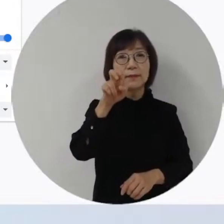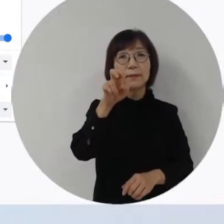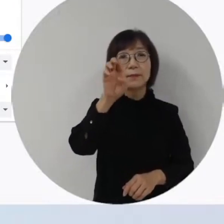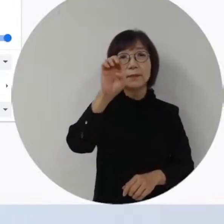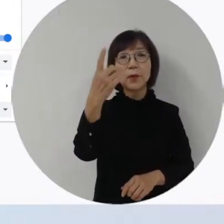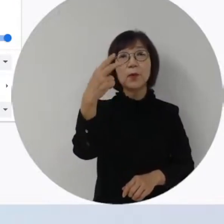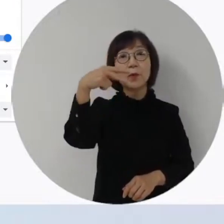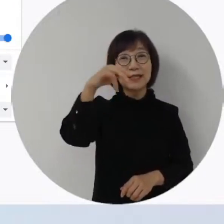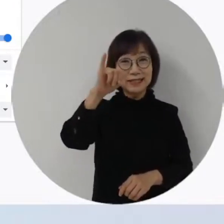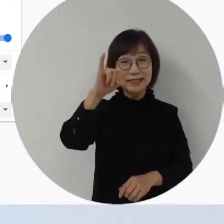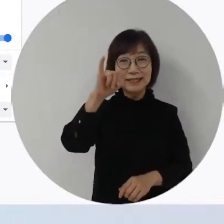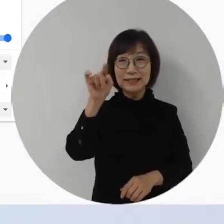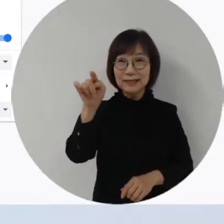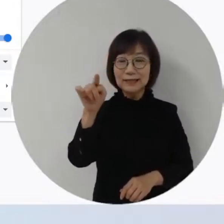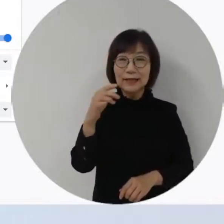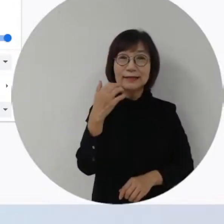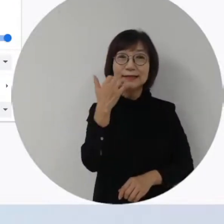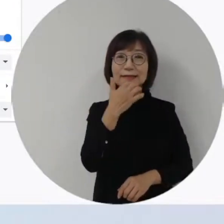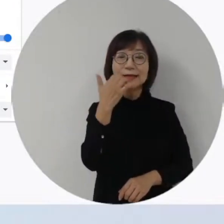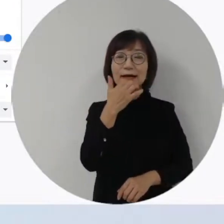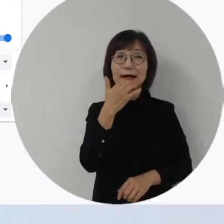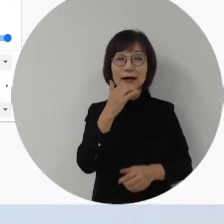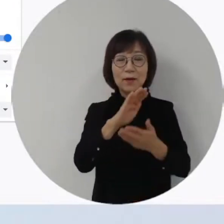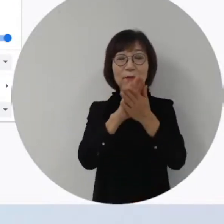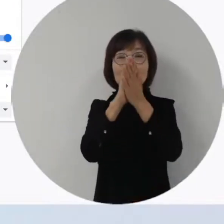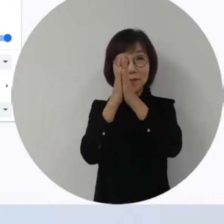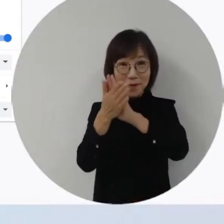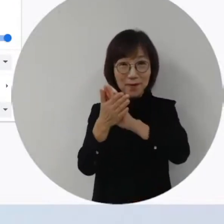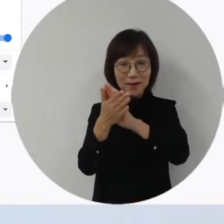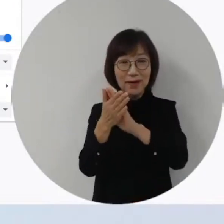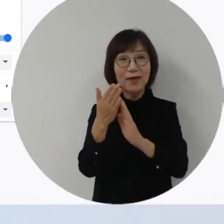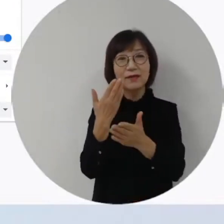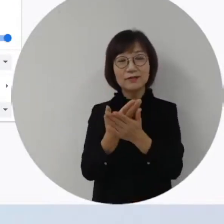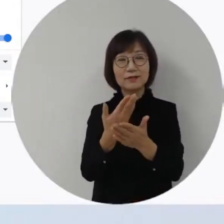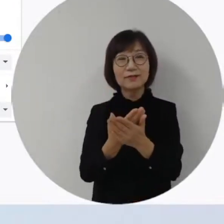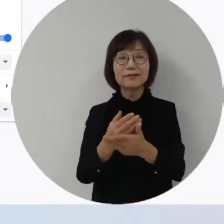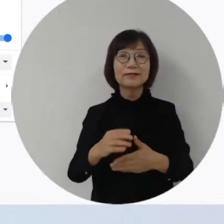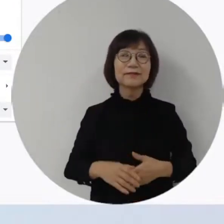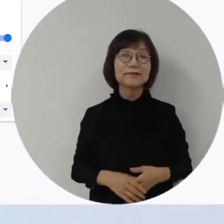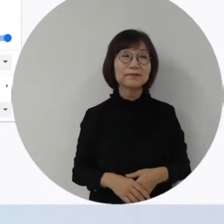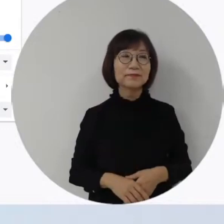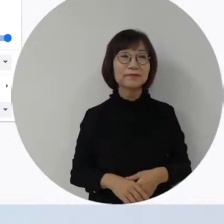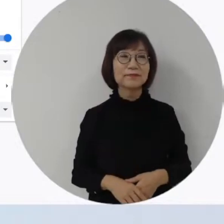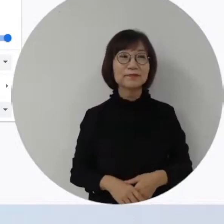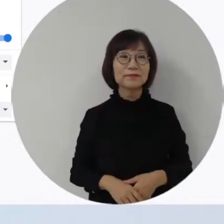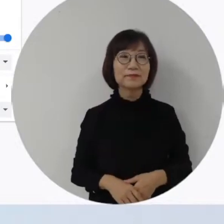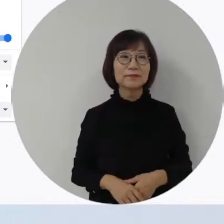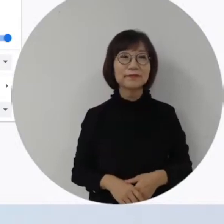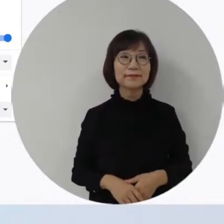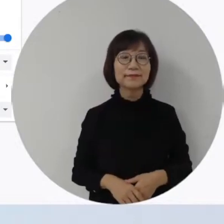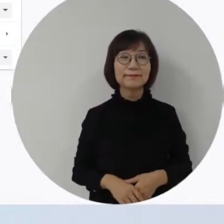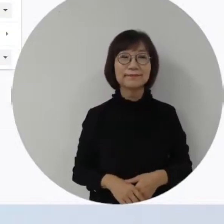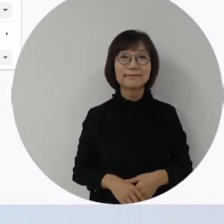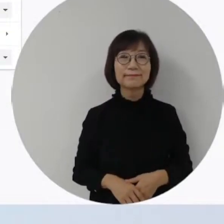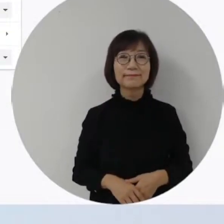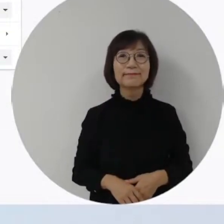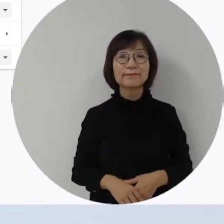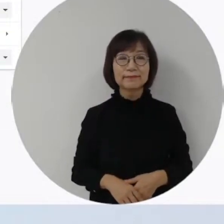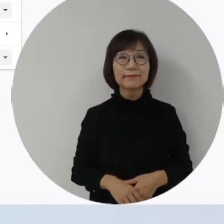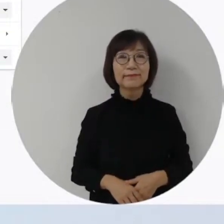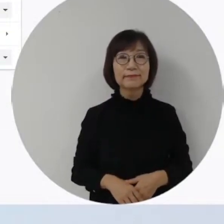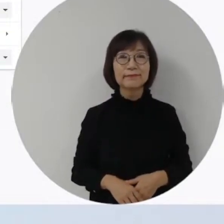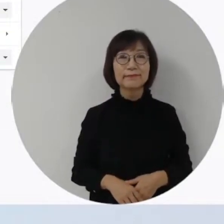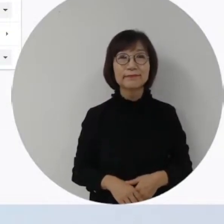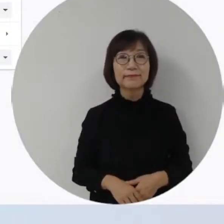이 부분이 이렇게 색깔이 안 들어가져 있는 비활성화가 되어 있다라고 하면 주소 입력줄 앞에 홈